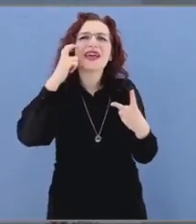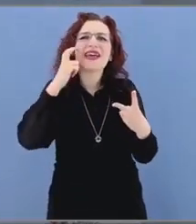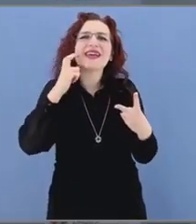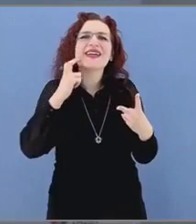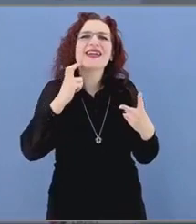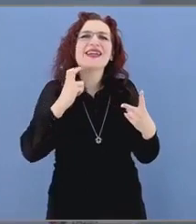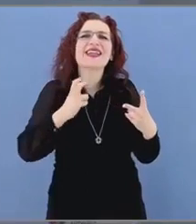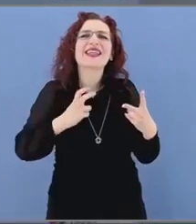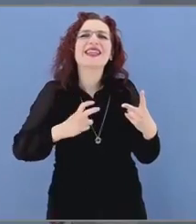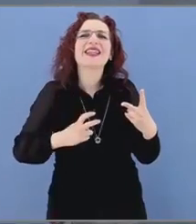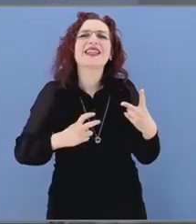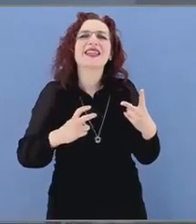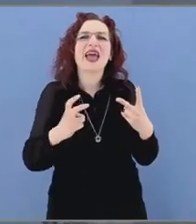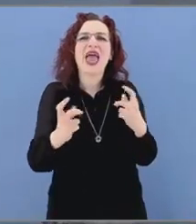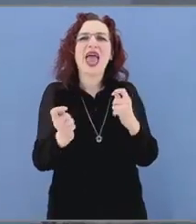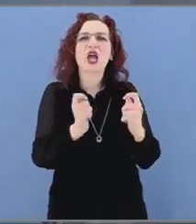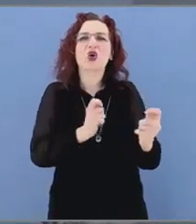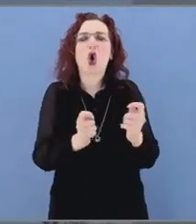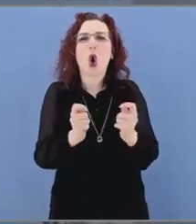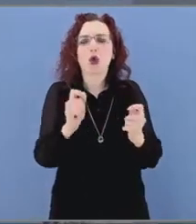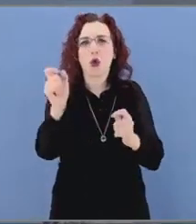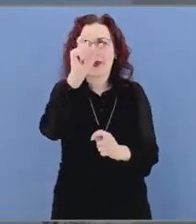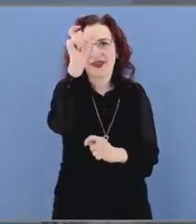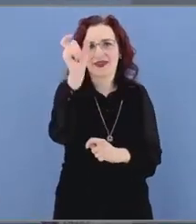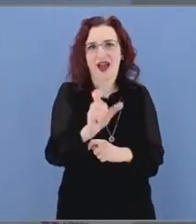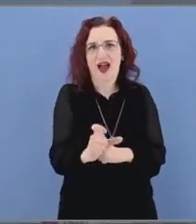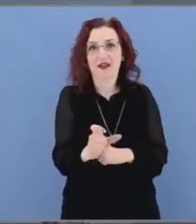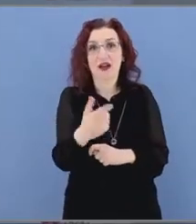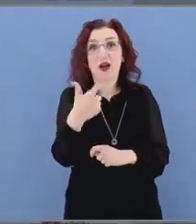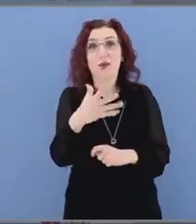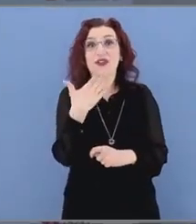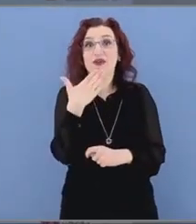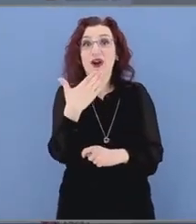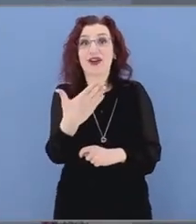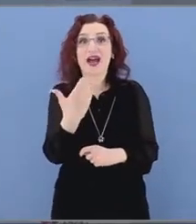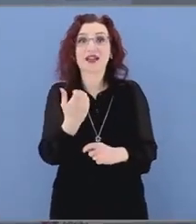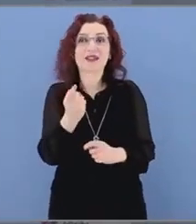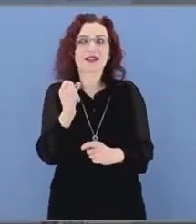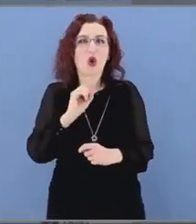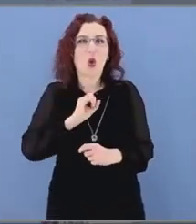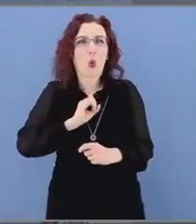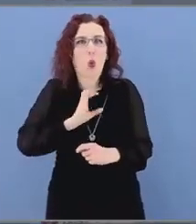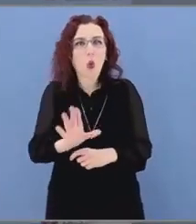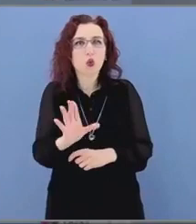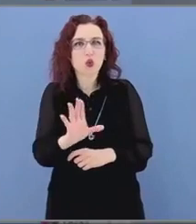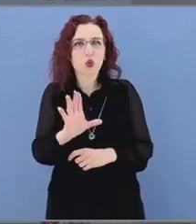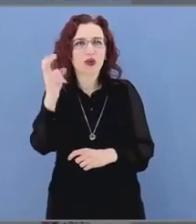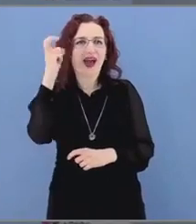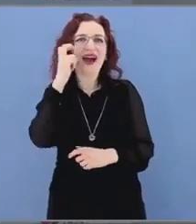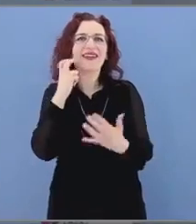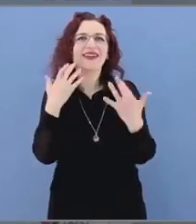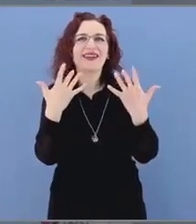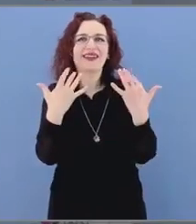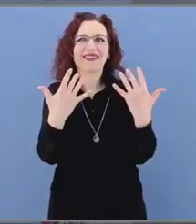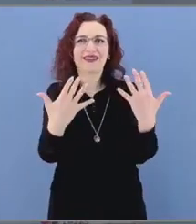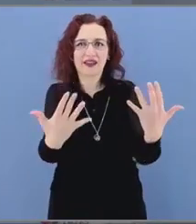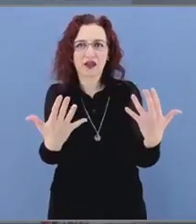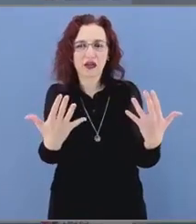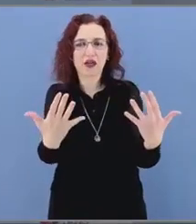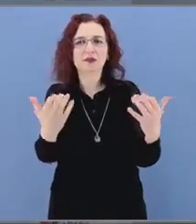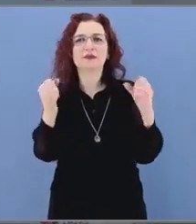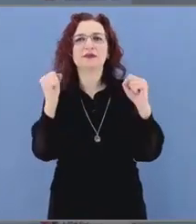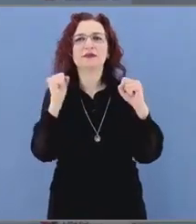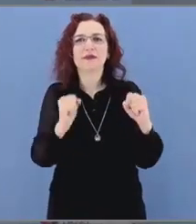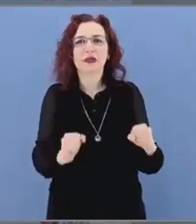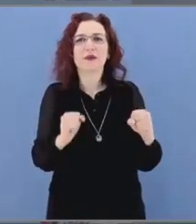perché porterà, grazie alla cultura green, alla rivoluzione green, nella manufatto del